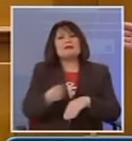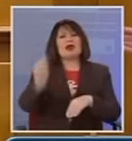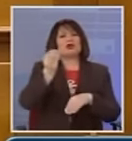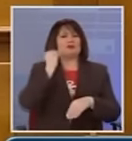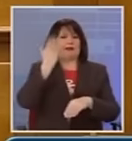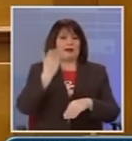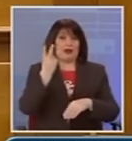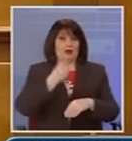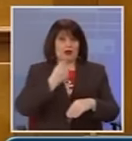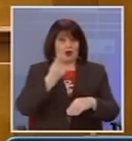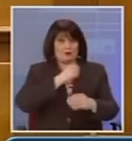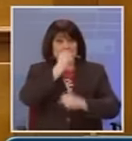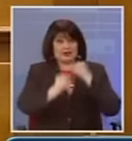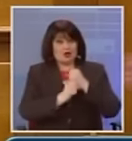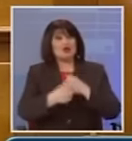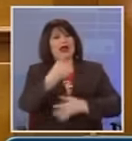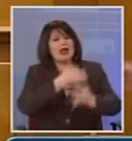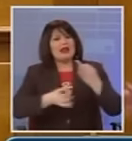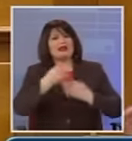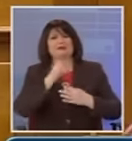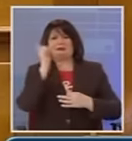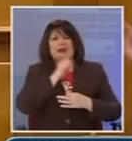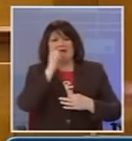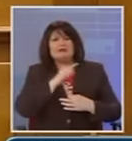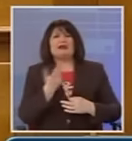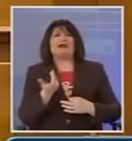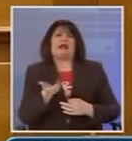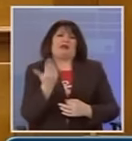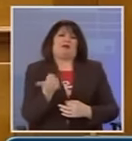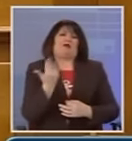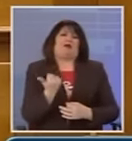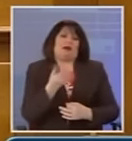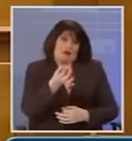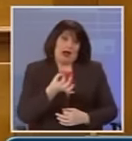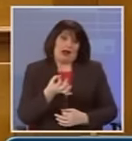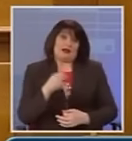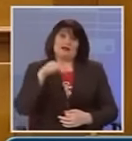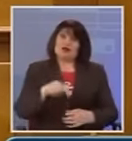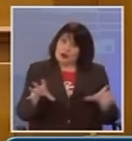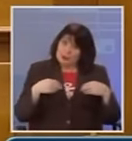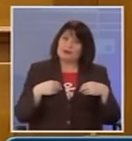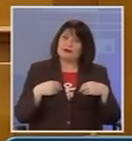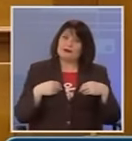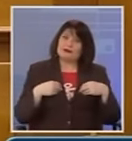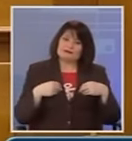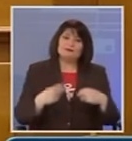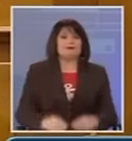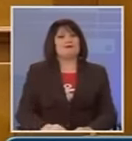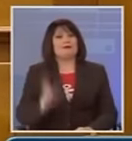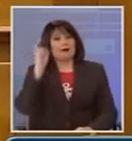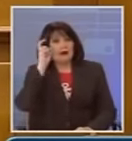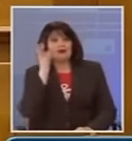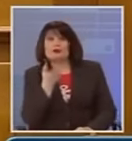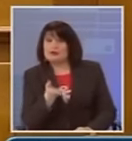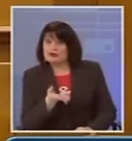2,5 χρόνια τα λέγατε εικονικά και ανύπαρκτα. Τώρα τα αποδέχεστε. Να σας θυμίσω